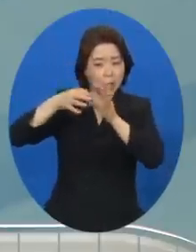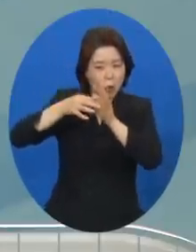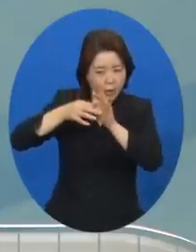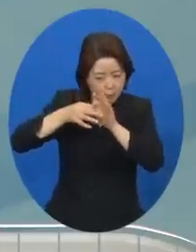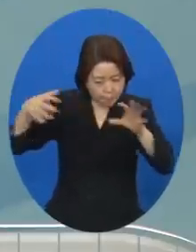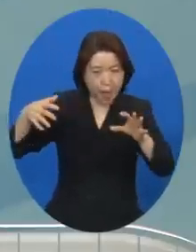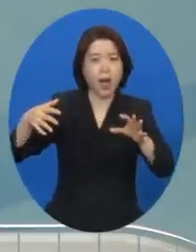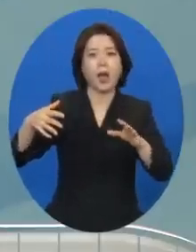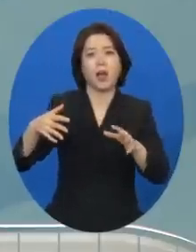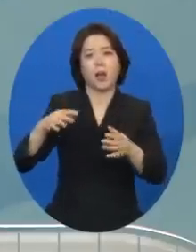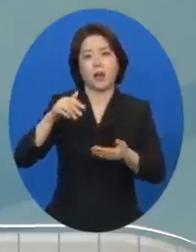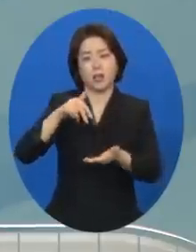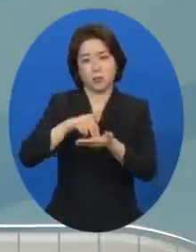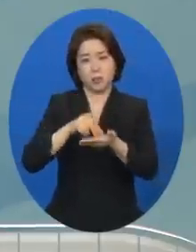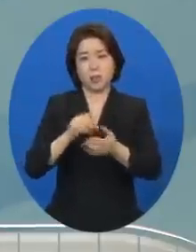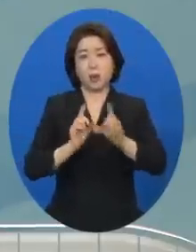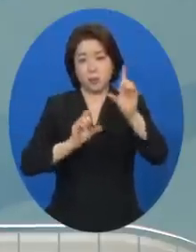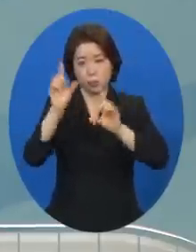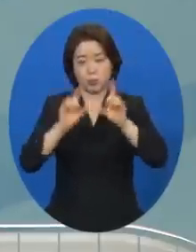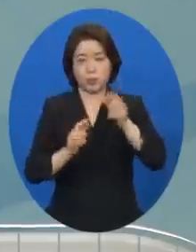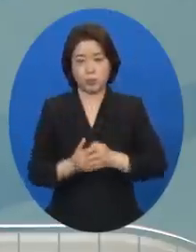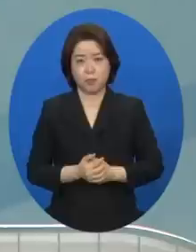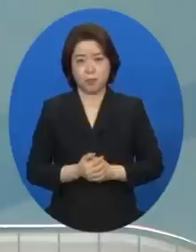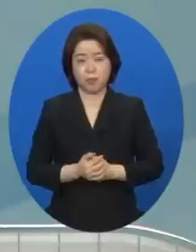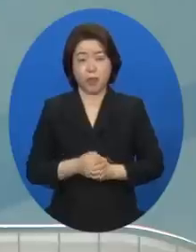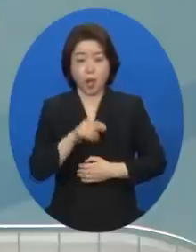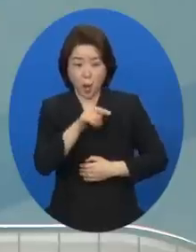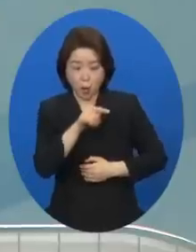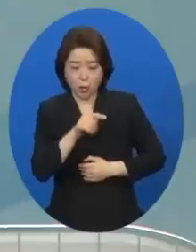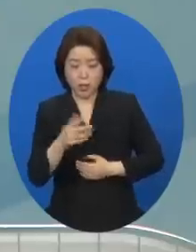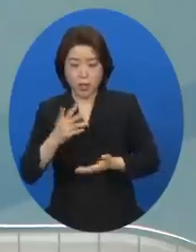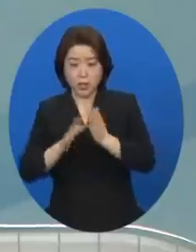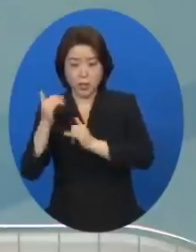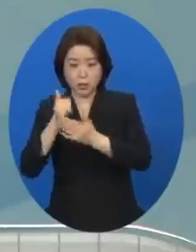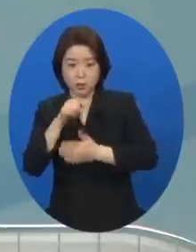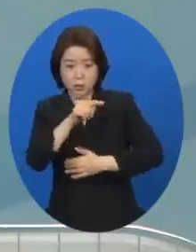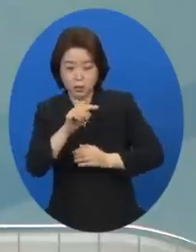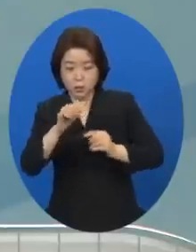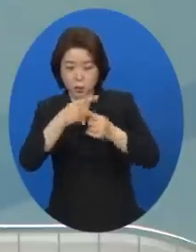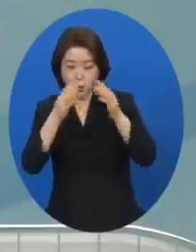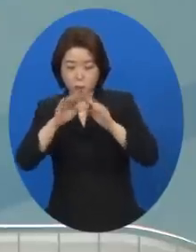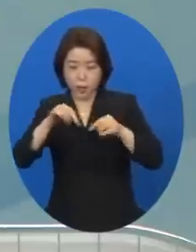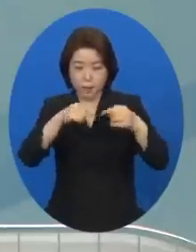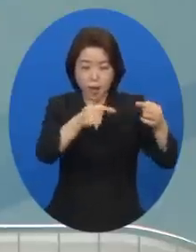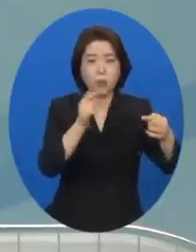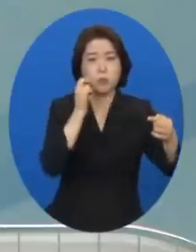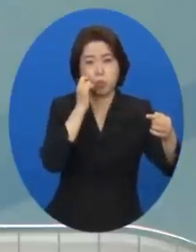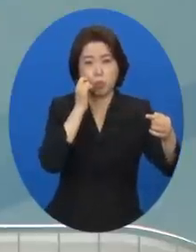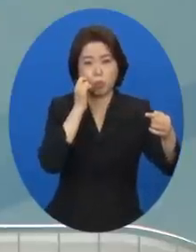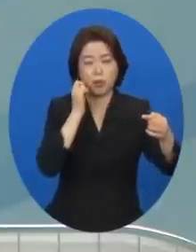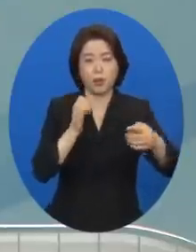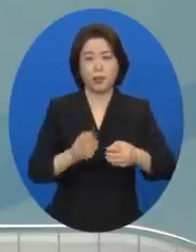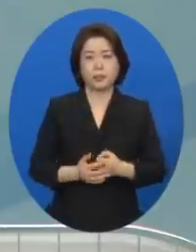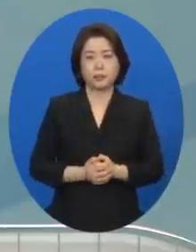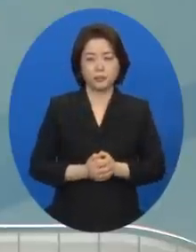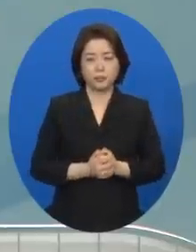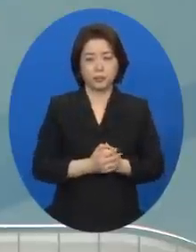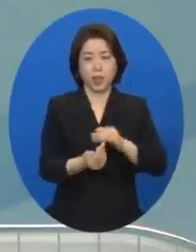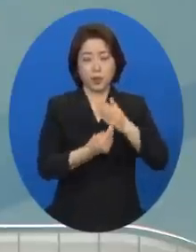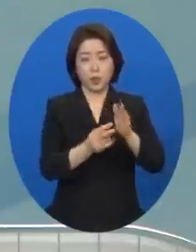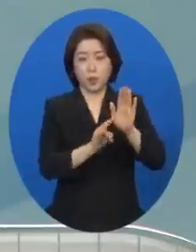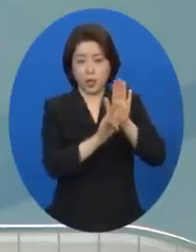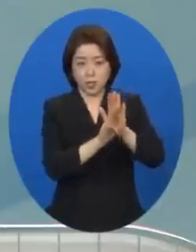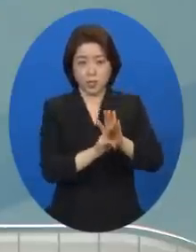라오디게아 교회는 예수님이 그 안에 들어가실 수 없는 교회였습니다 그래서 요한계시록 3장 20절에 보면